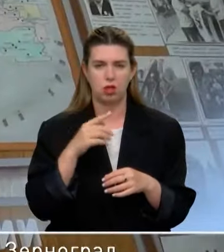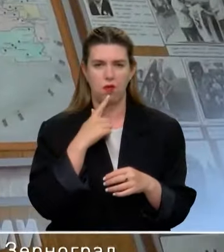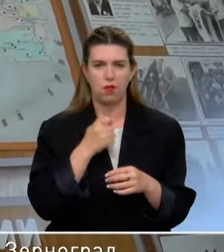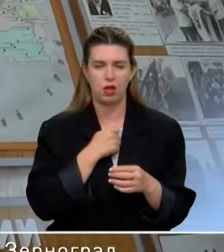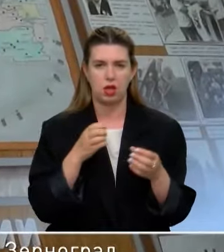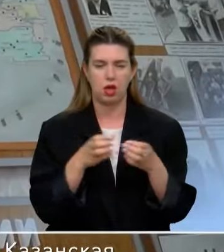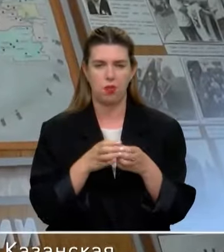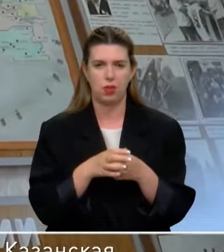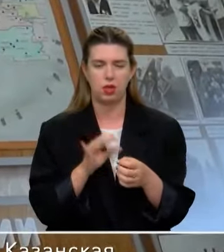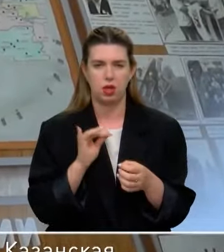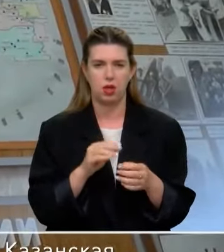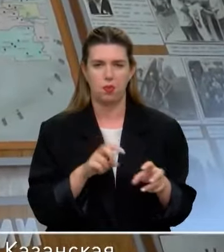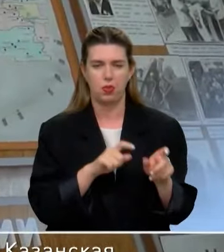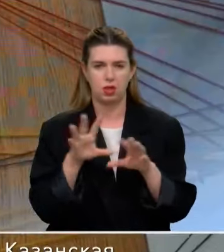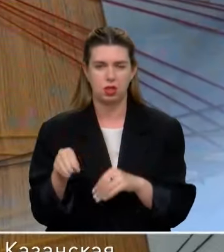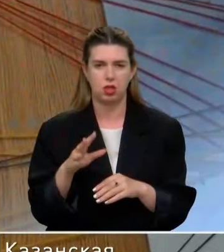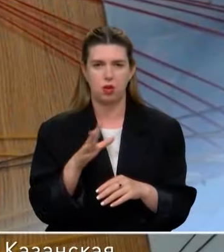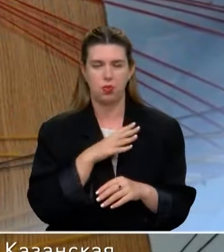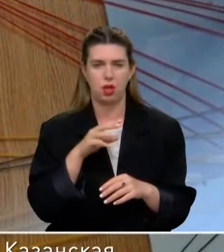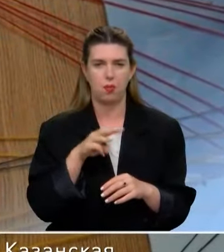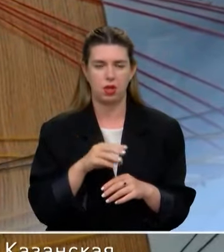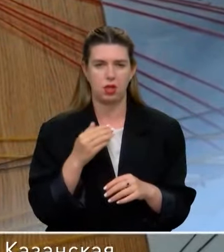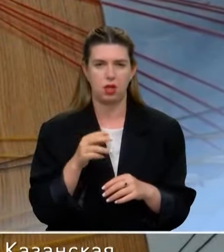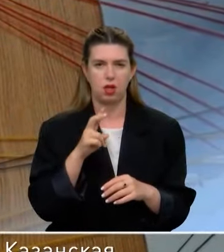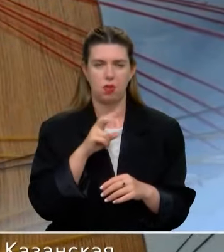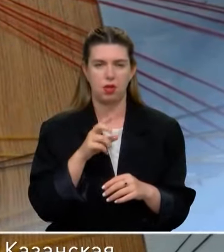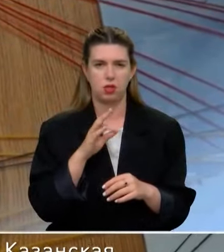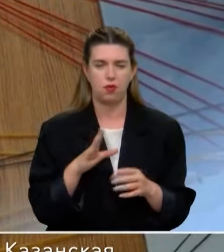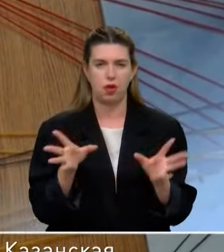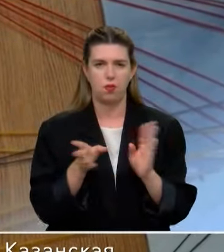компании среди переселенцев был и маргарит